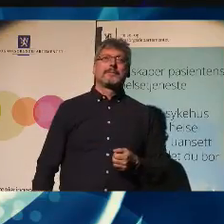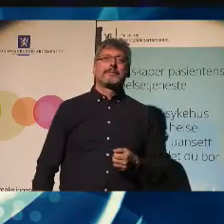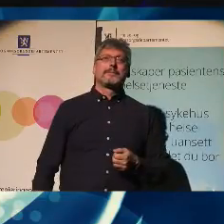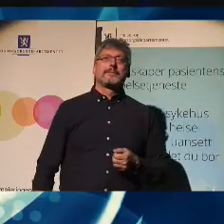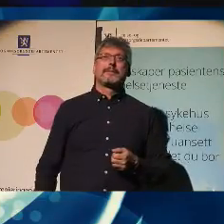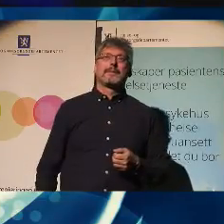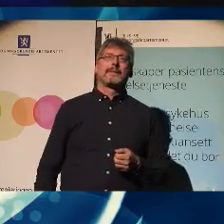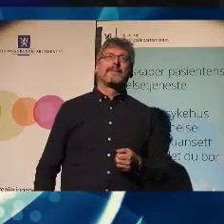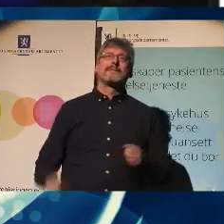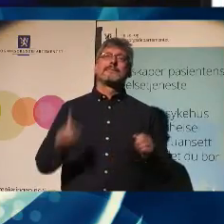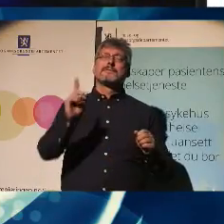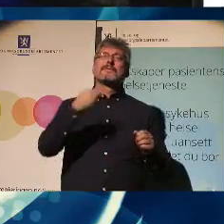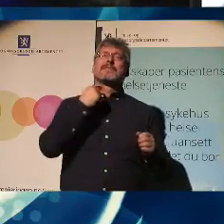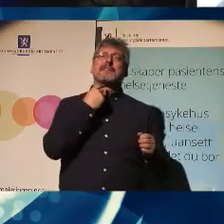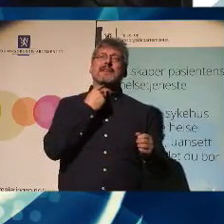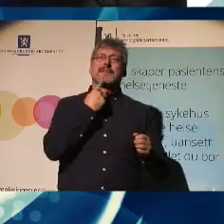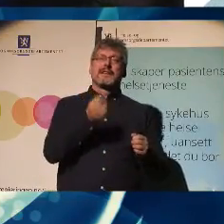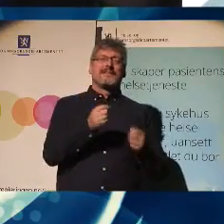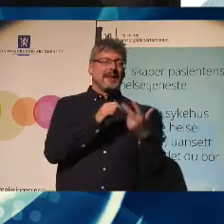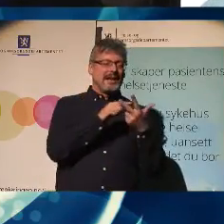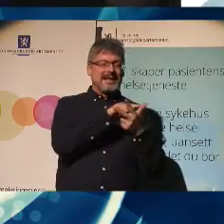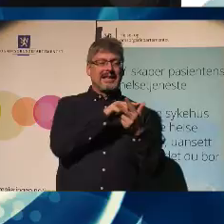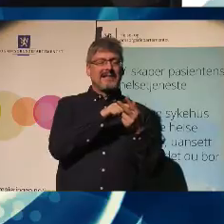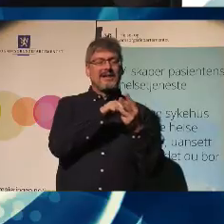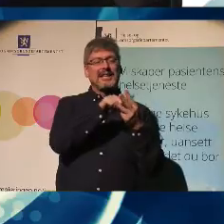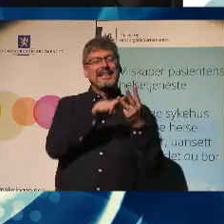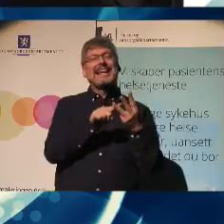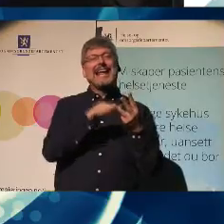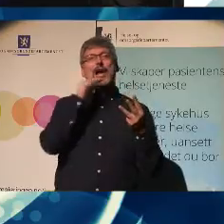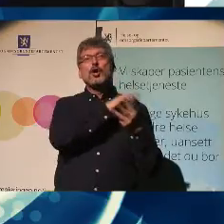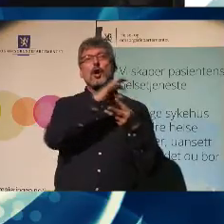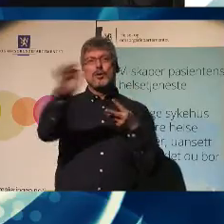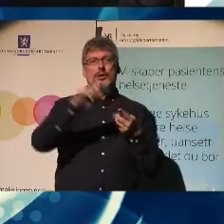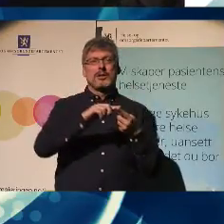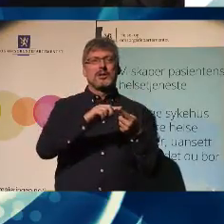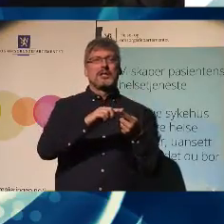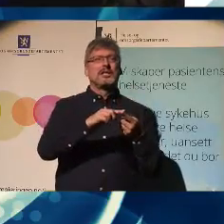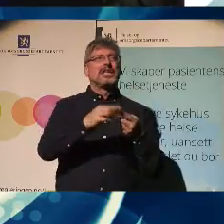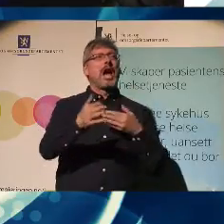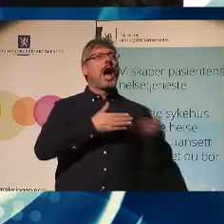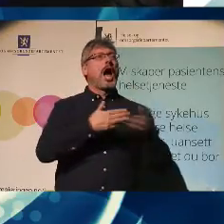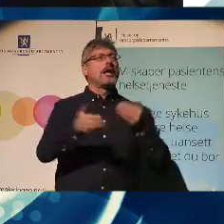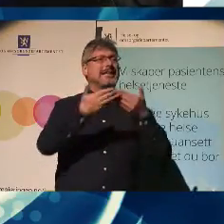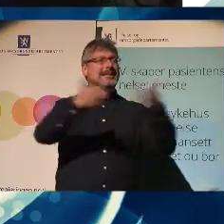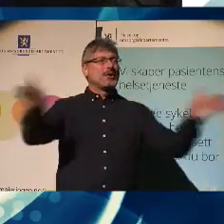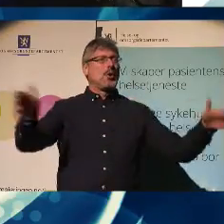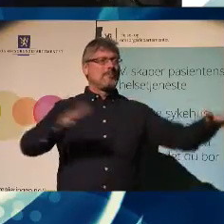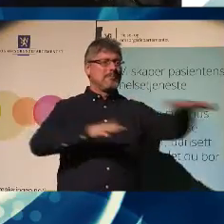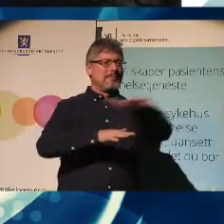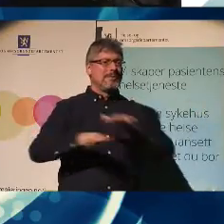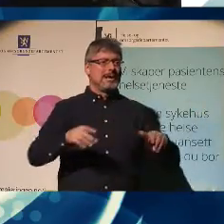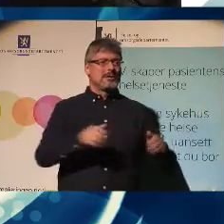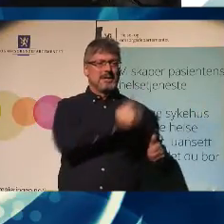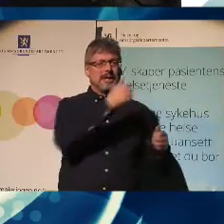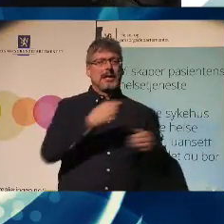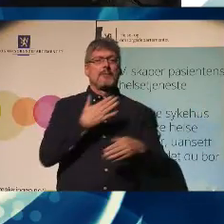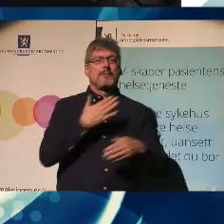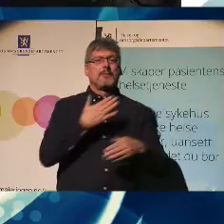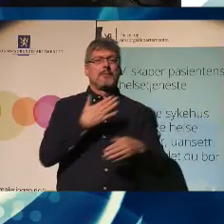Og vi har sagt at vi har tre røde tråder I dette studiet. Det altså handlingsrommet som leder. Det pasientorienteringen,